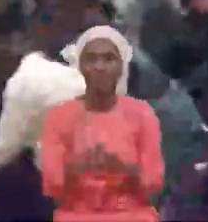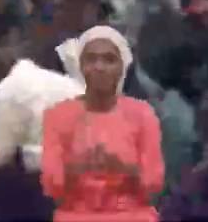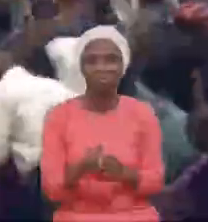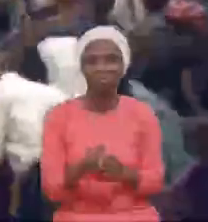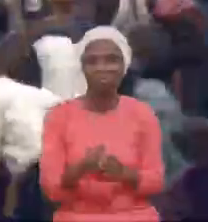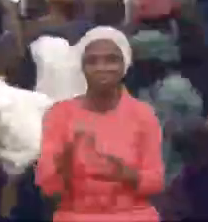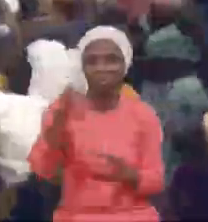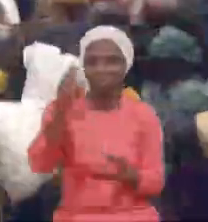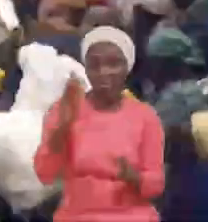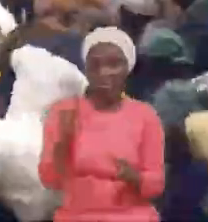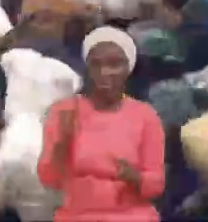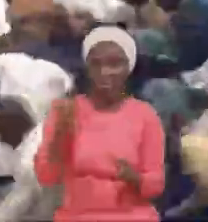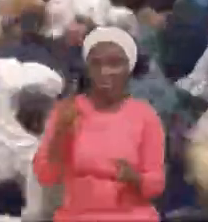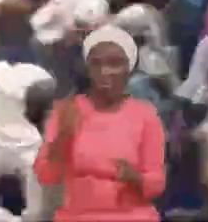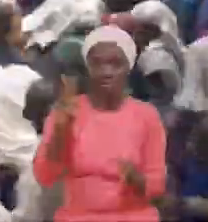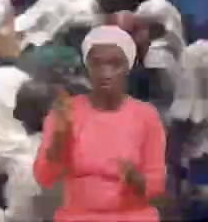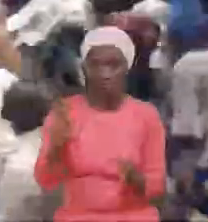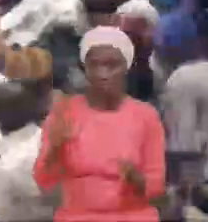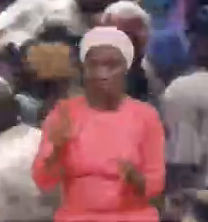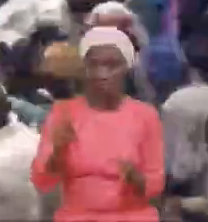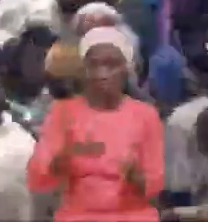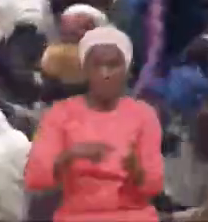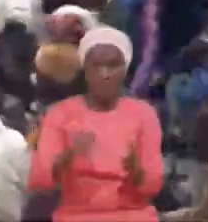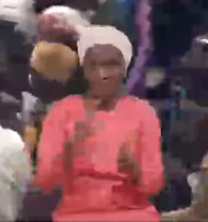Nous allons à Marc chapitre 1.